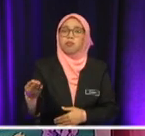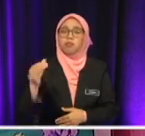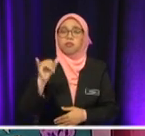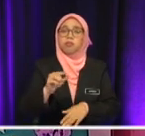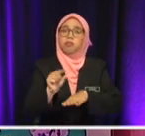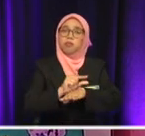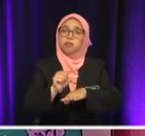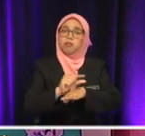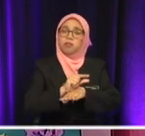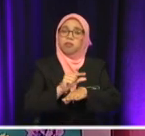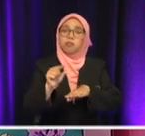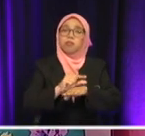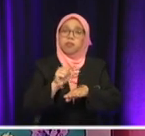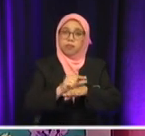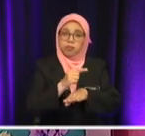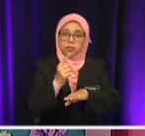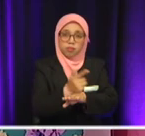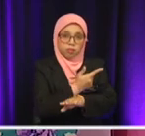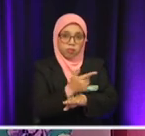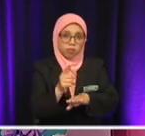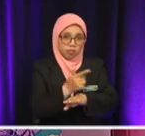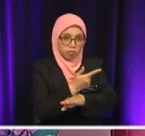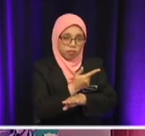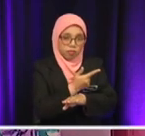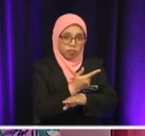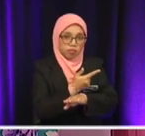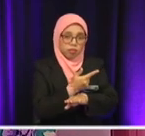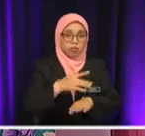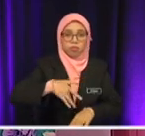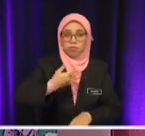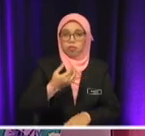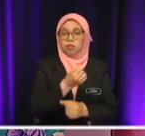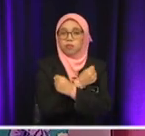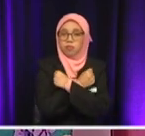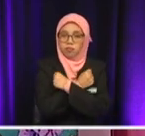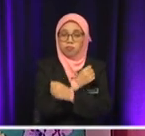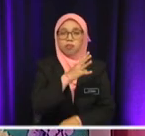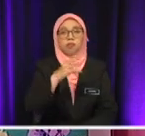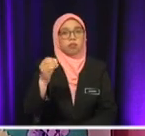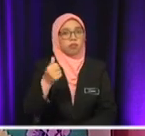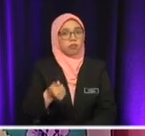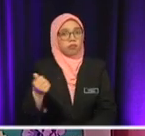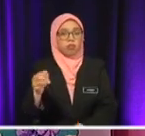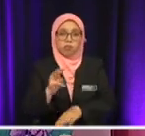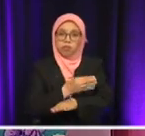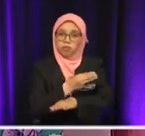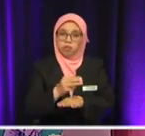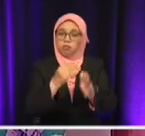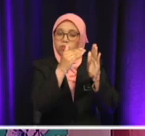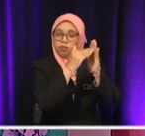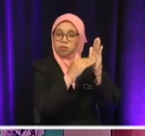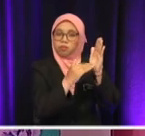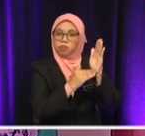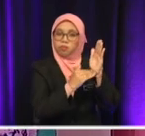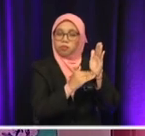kita gunakan lagu video lagu Rasa Sayang dan juga alat perkusi. Senarai kalau alat perkusi apa? Okey, kalau kat sini